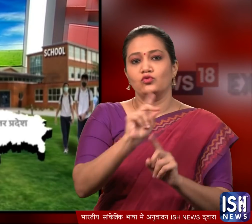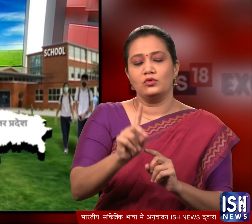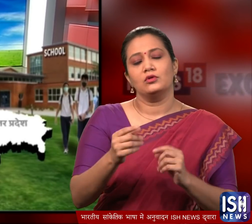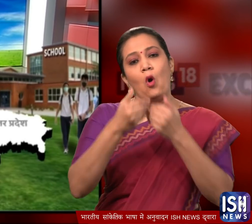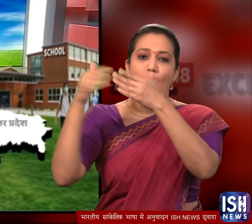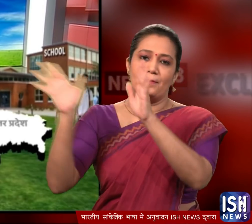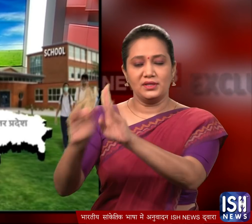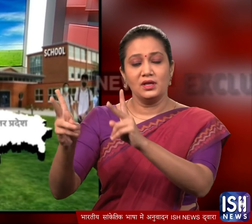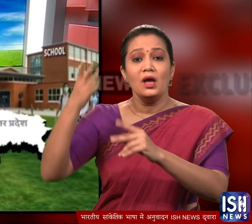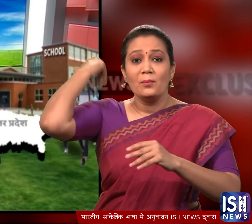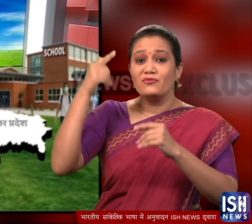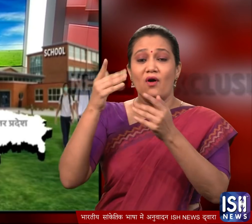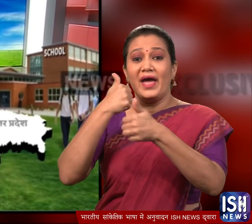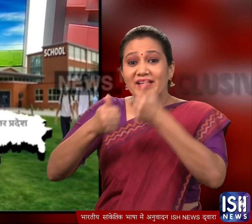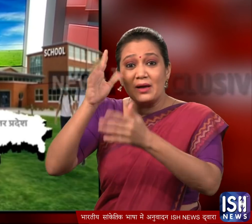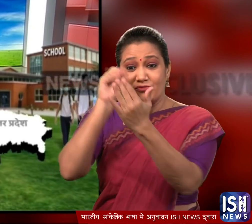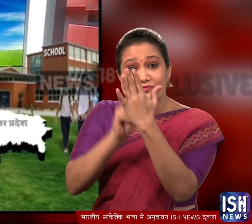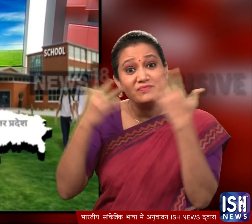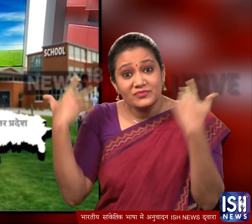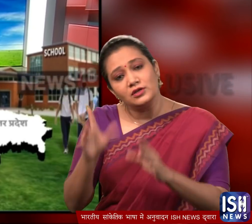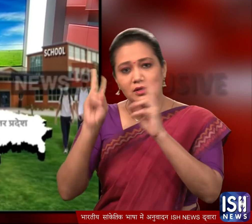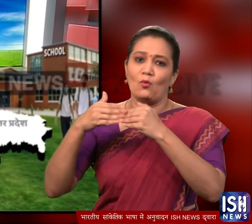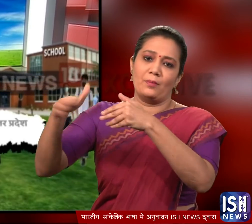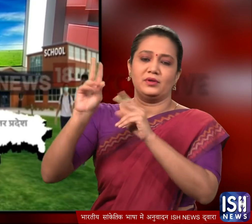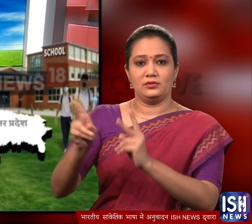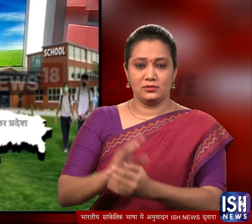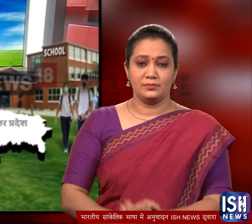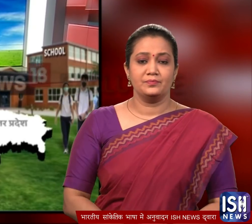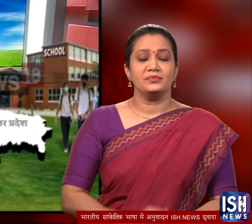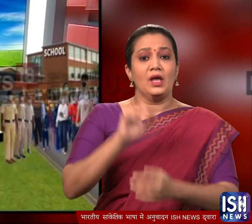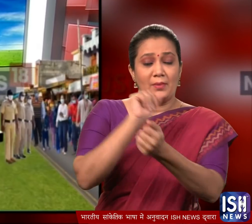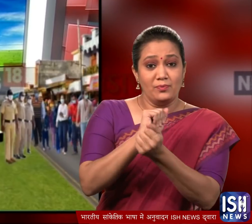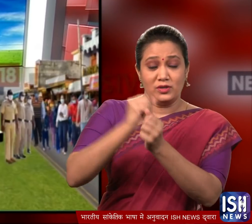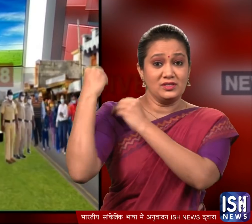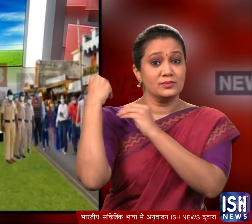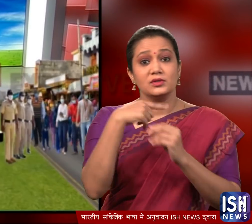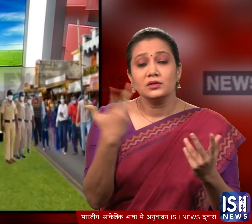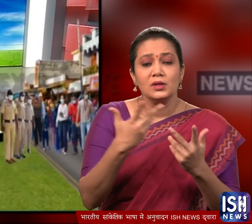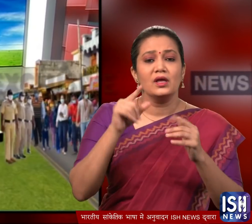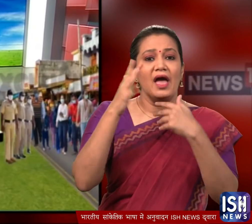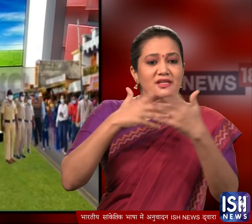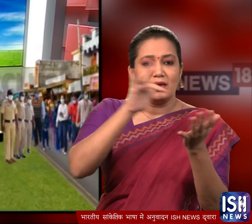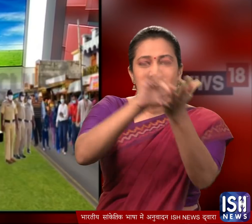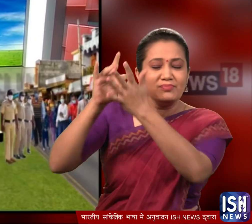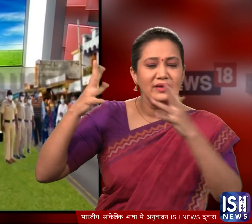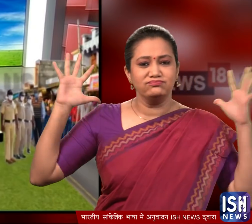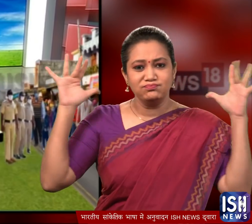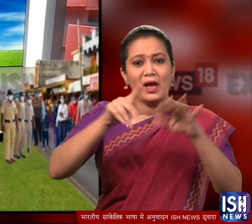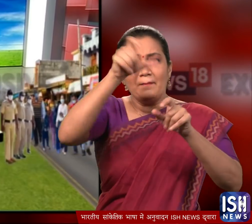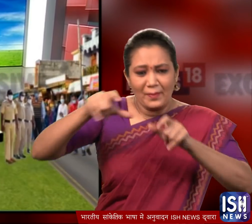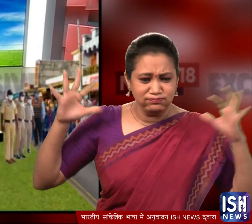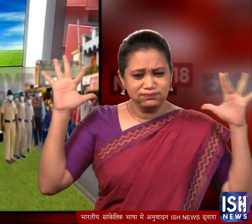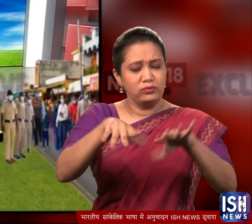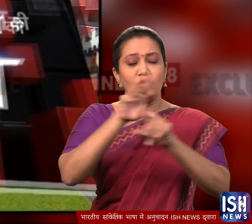आदेश से बाहर रहेंगे जिनमें पहले से उन तारीखों में छात्रों की परीक्षाएं तय हैं। इसके अलावा पुलिस को यह जिम्मेदारी दी गई कि वो सार्वजनिक जगहों पर भीड़